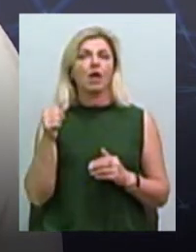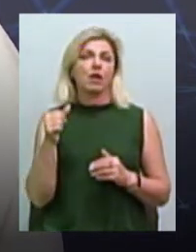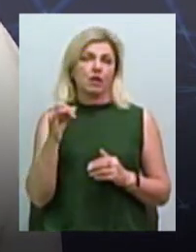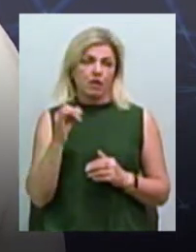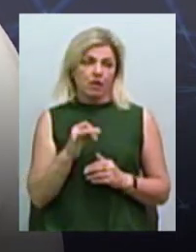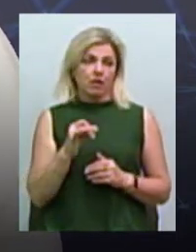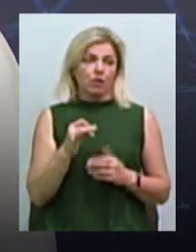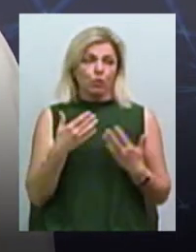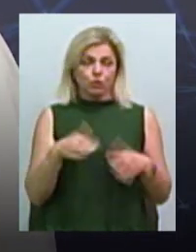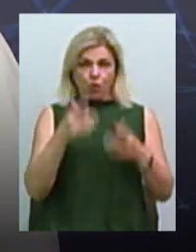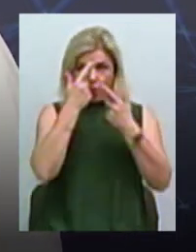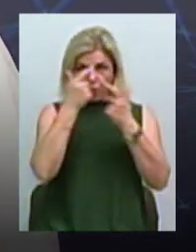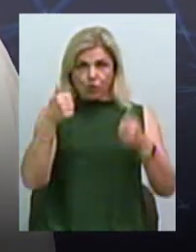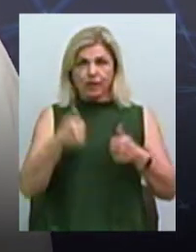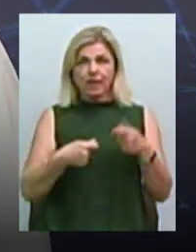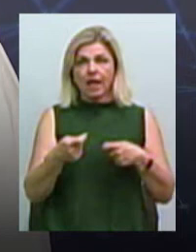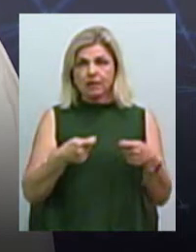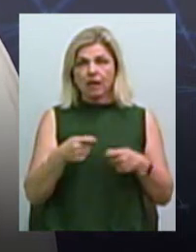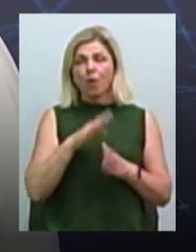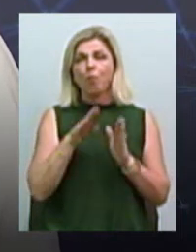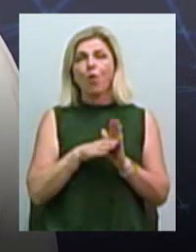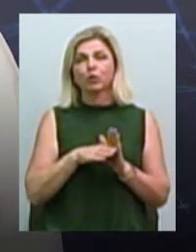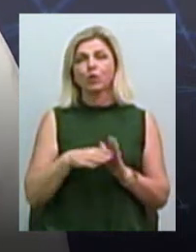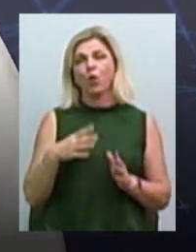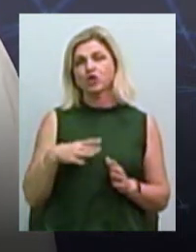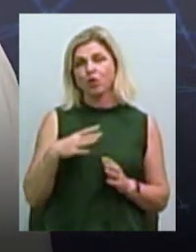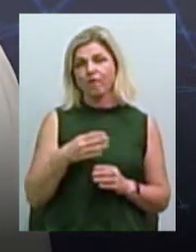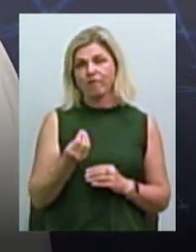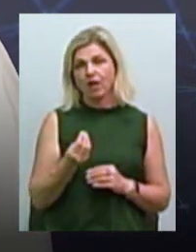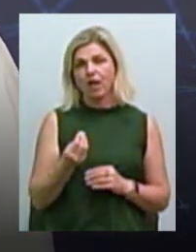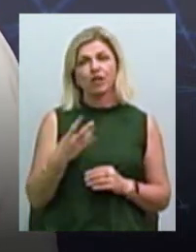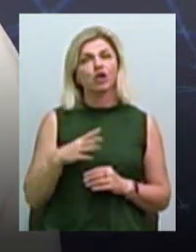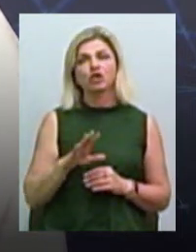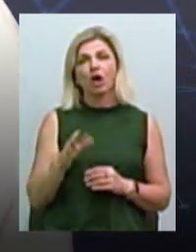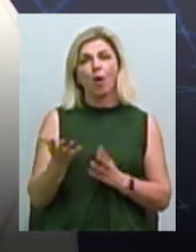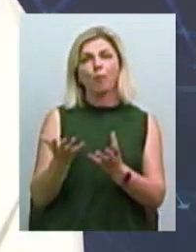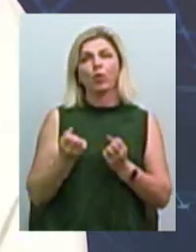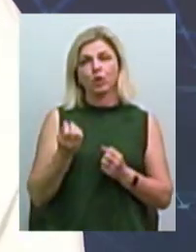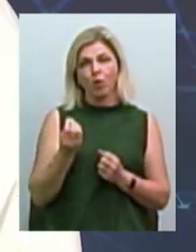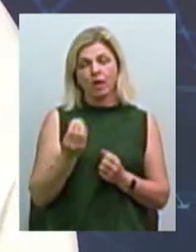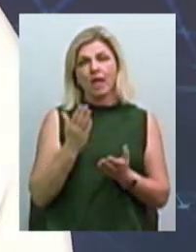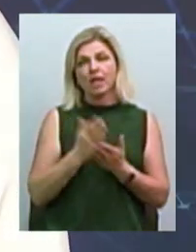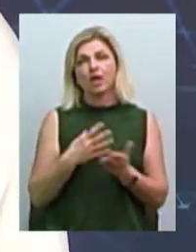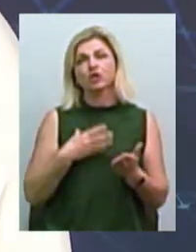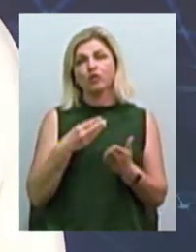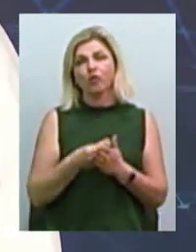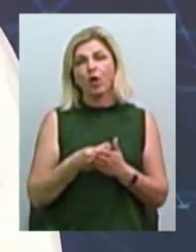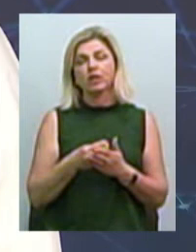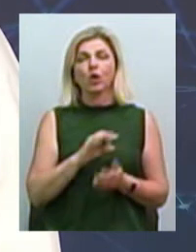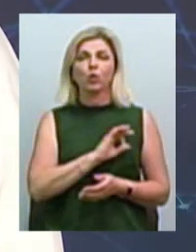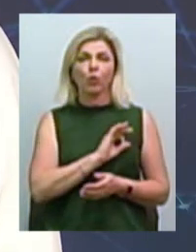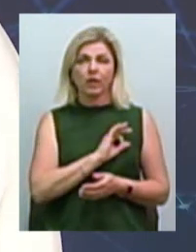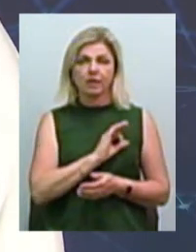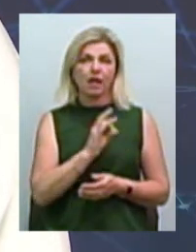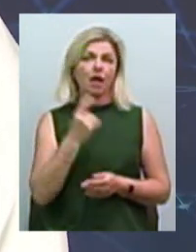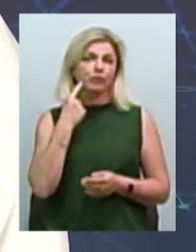Тобто ми оголошуємо тендери під очікувану вартість, ми не чекаємо отримання коштів. Тобто є свої юридичні, як недобросовісні